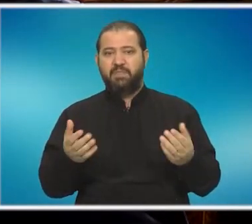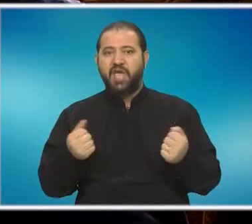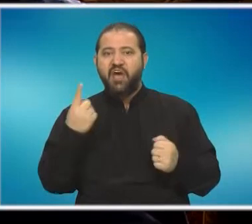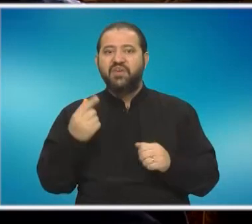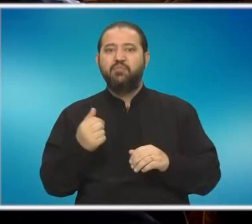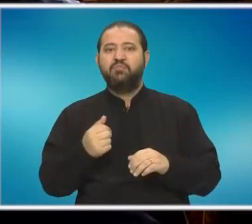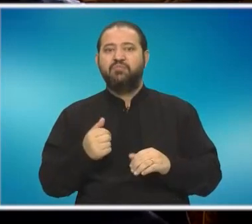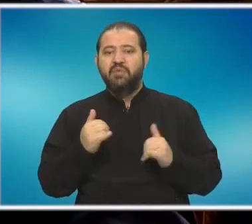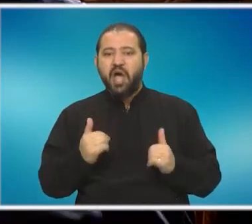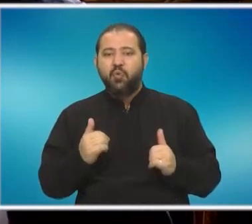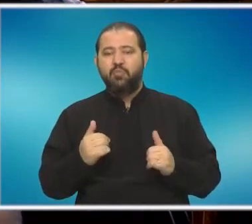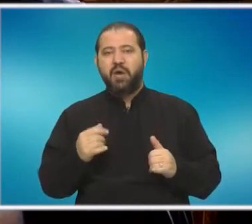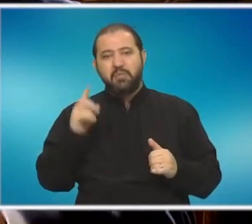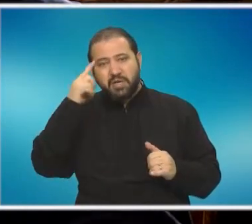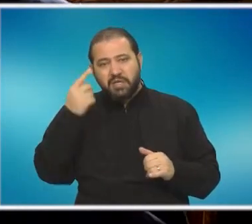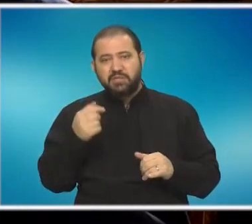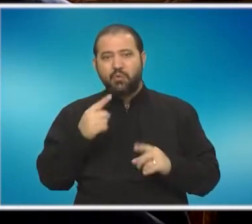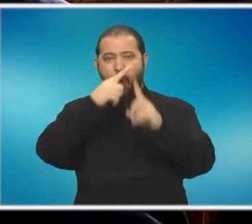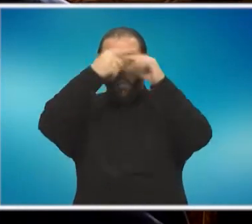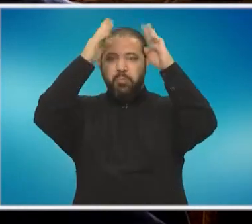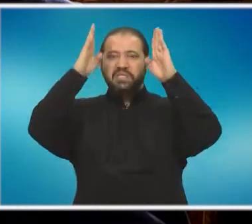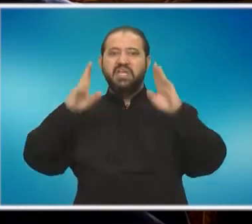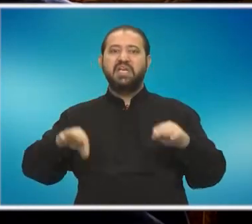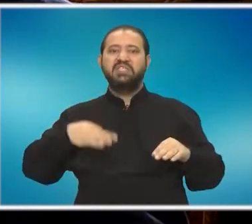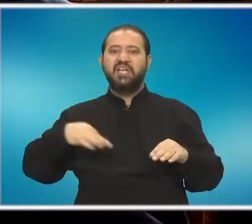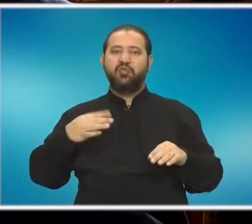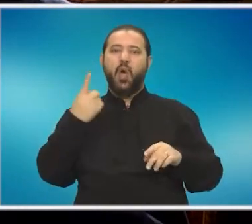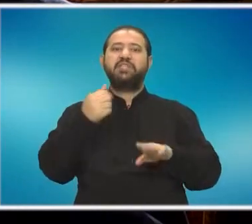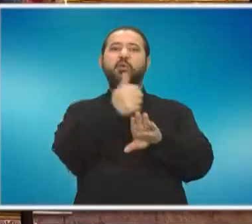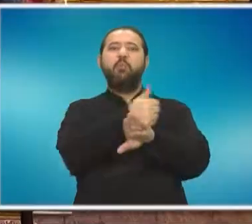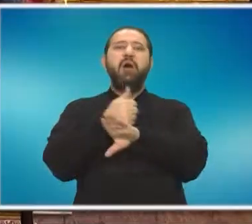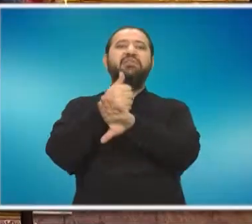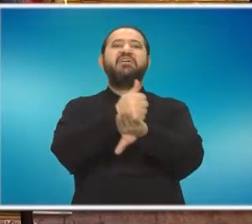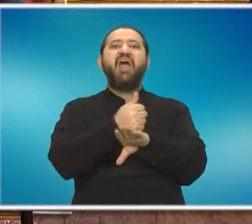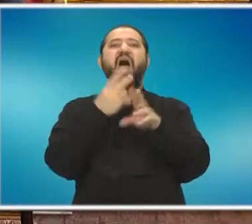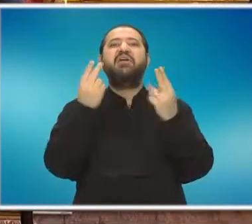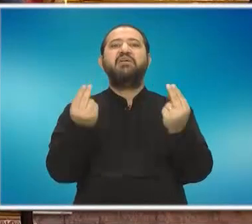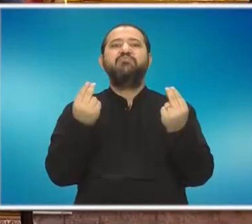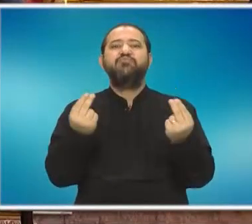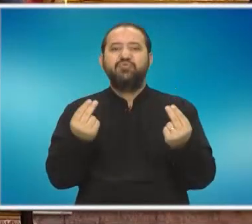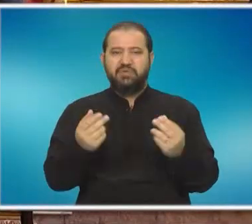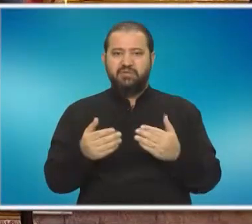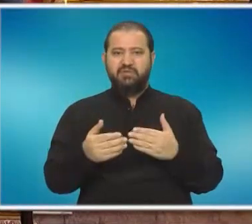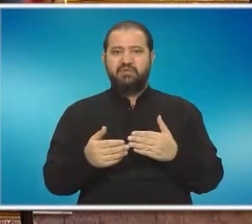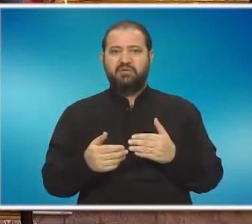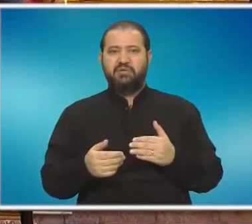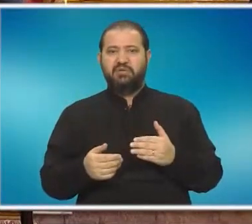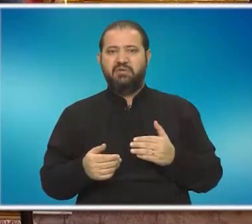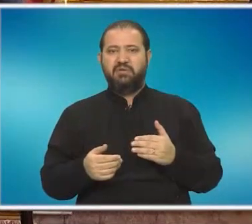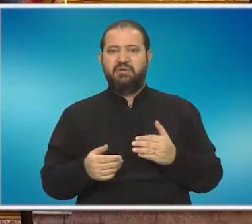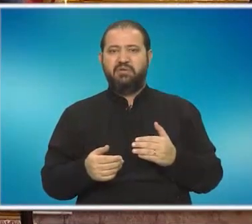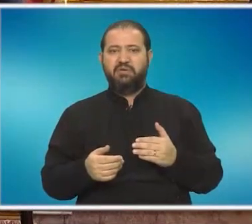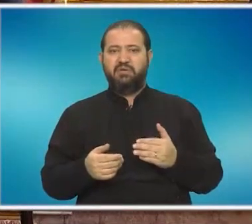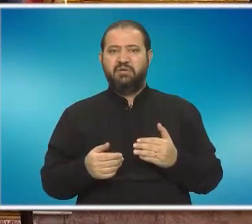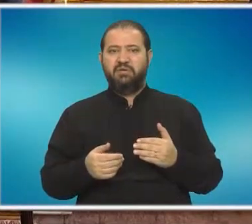vrednic și care ne-a insuflat acest duh al filantropiei și al mărturisirii lui Hristos în fața unei lumi